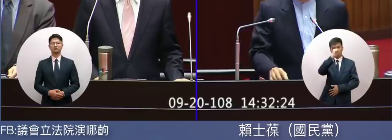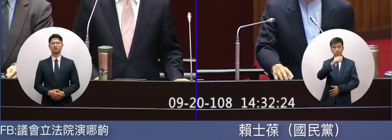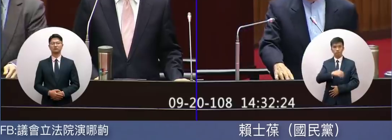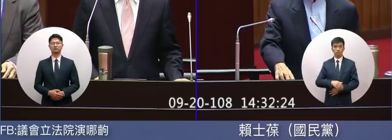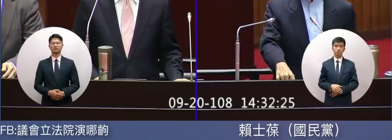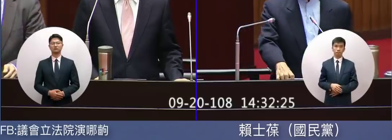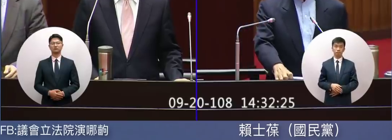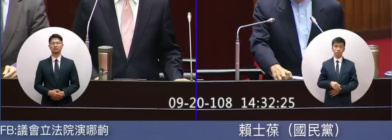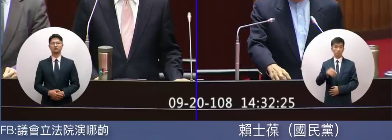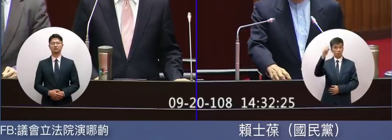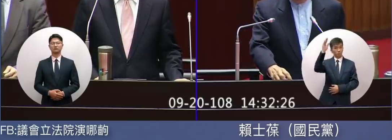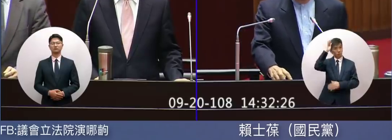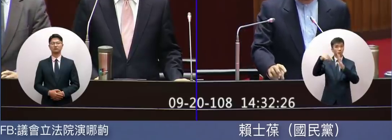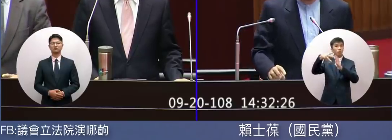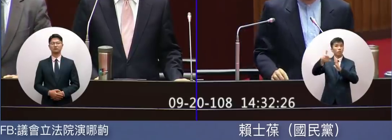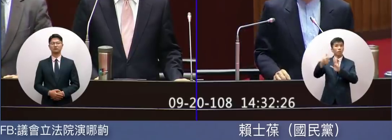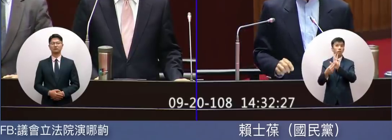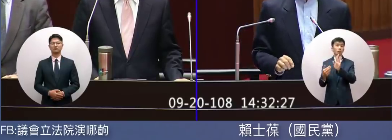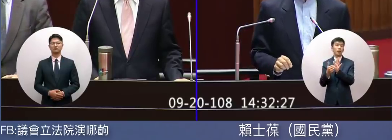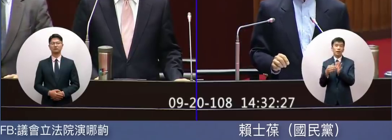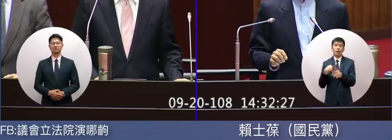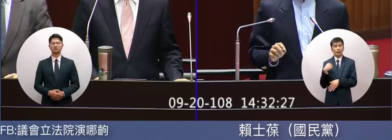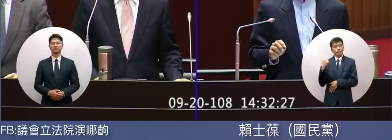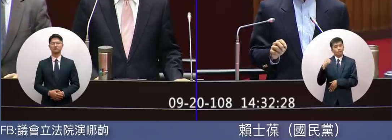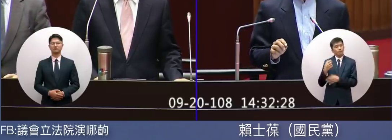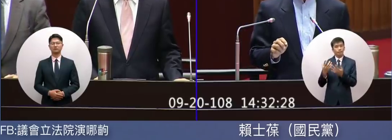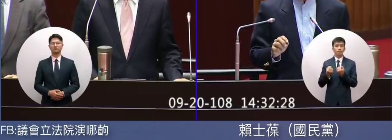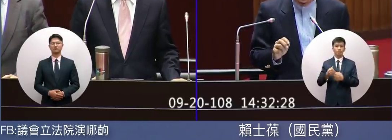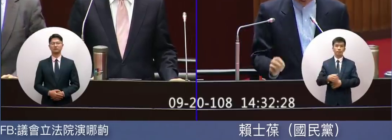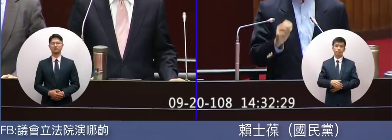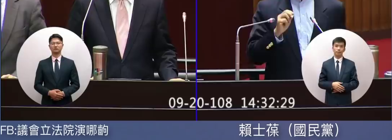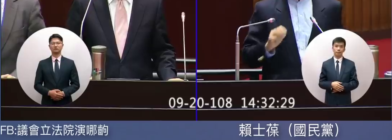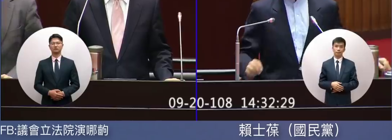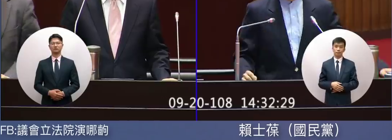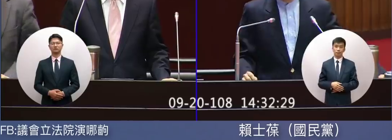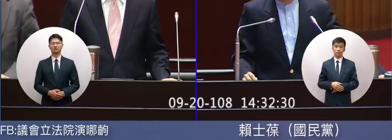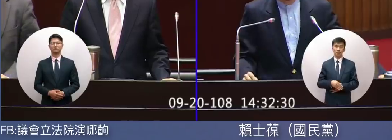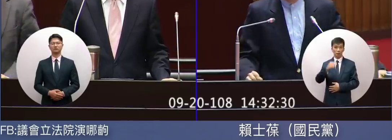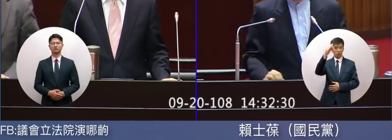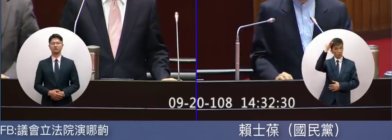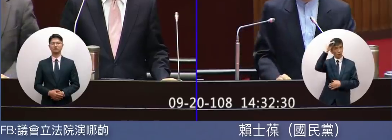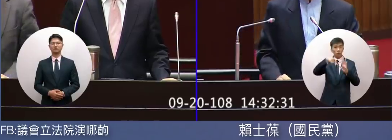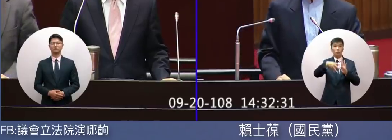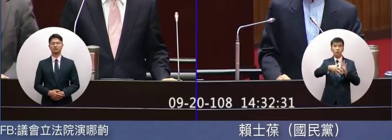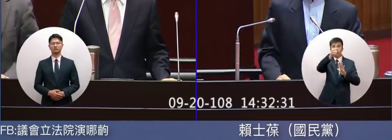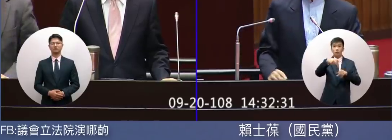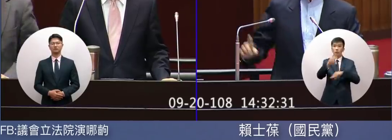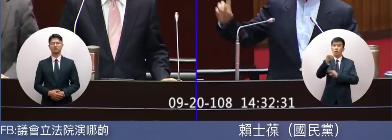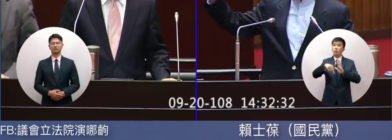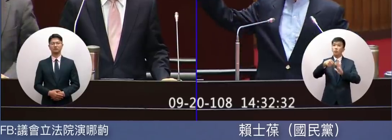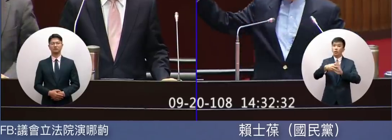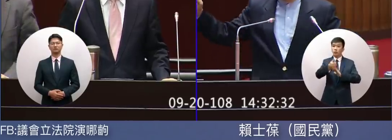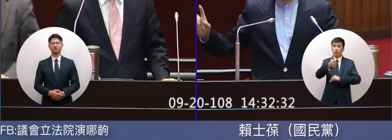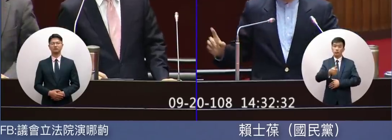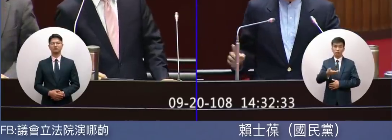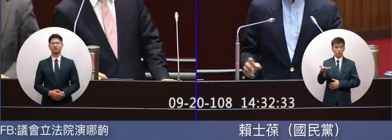苏院长这样解释了了哈，我勉为接受啊。那个苏院长哈，行政院的苏院长，你看